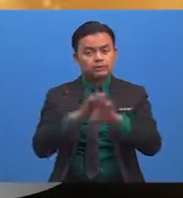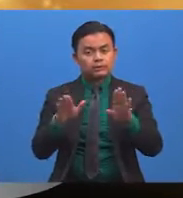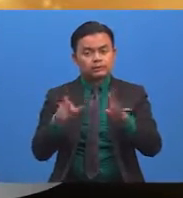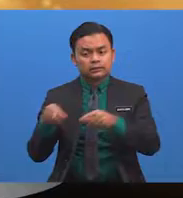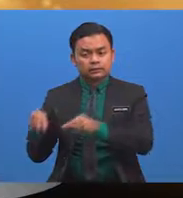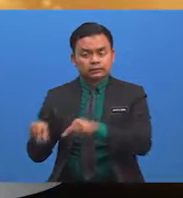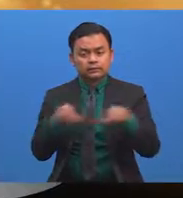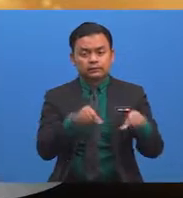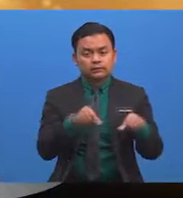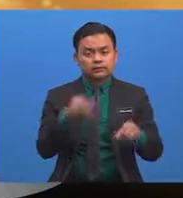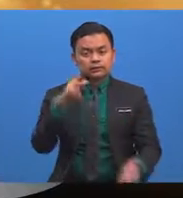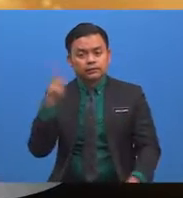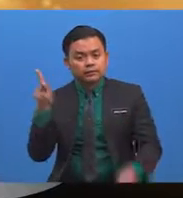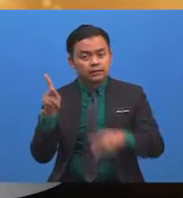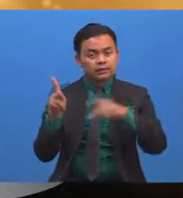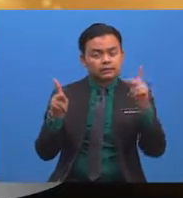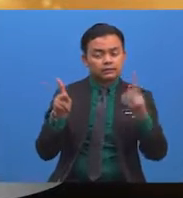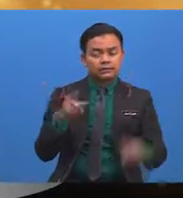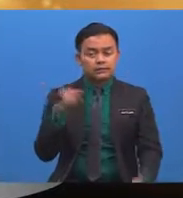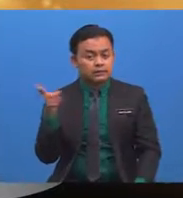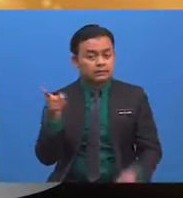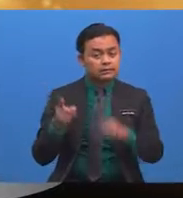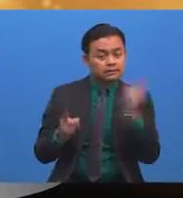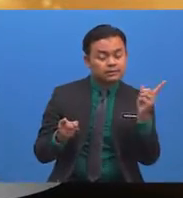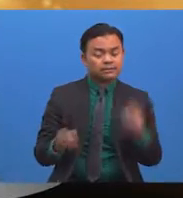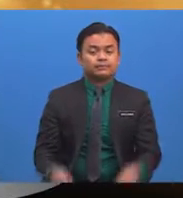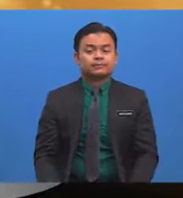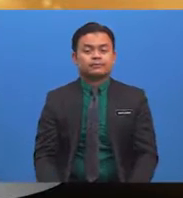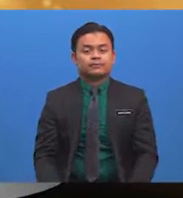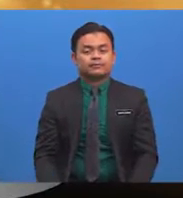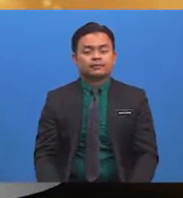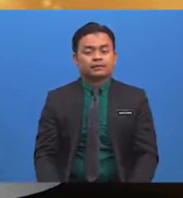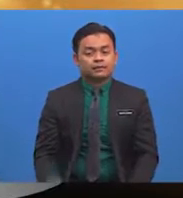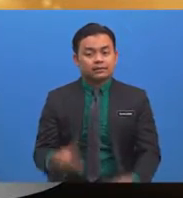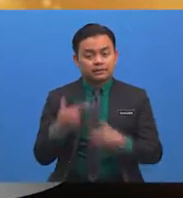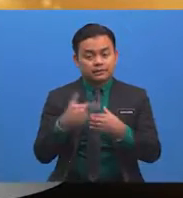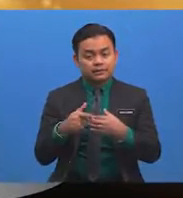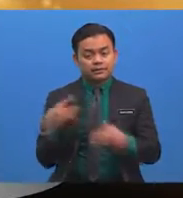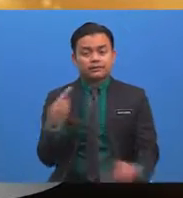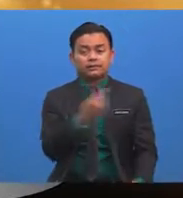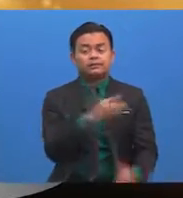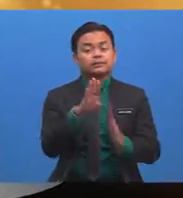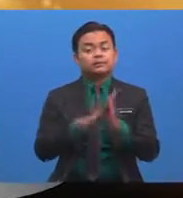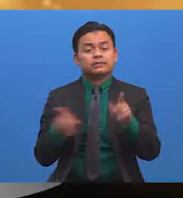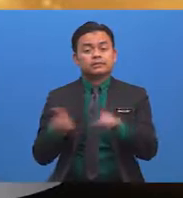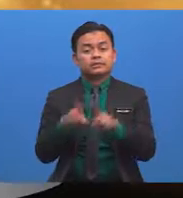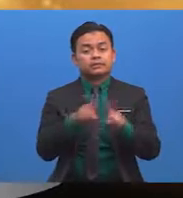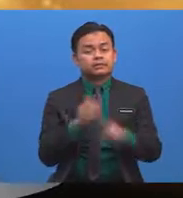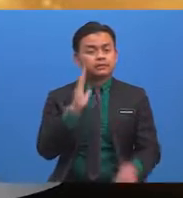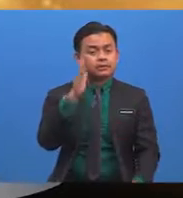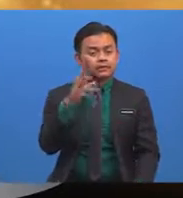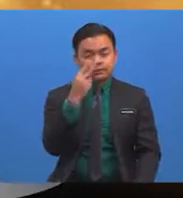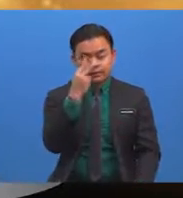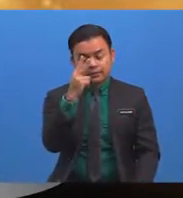kiri, ke sana, ke sini? Okey, lepas ini kita bersama-sama akan